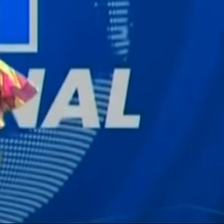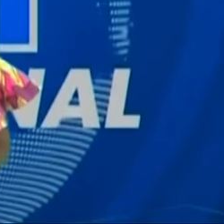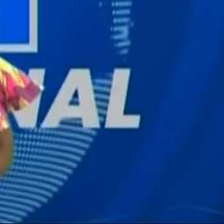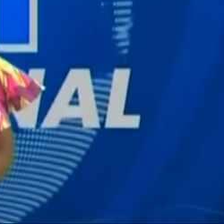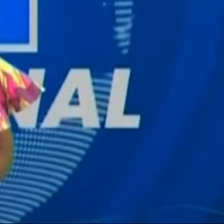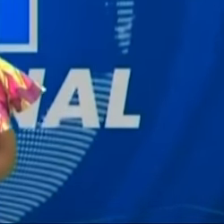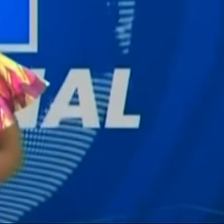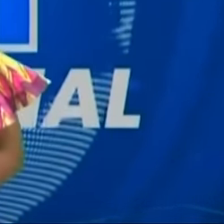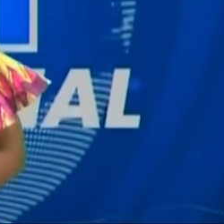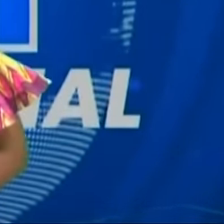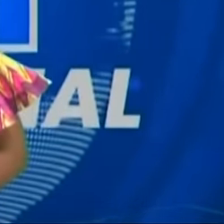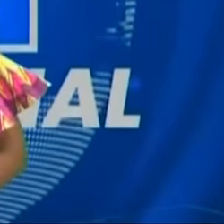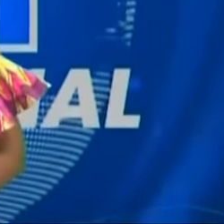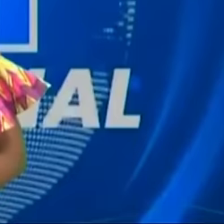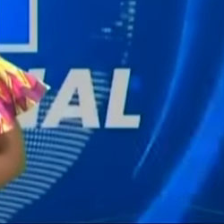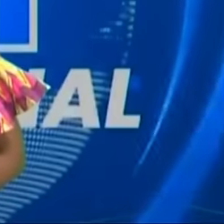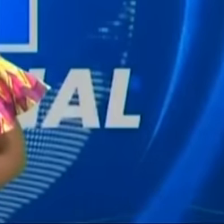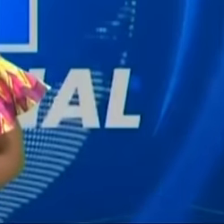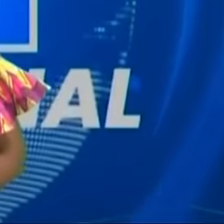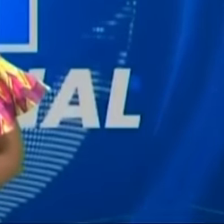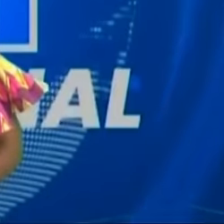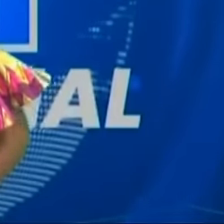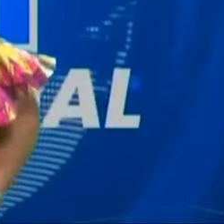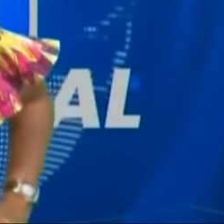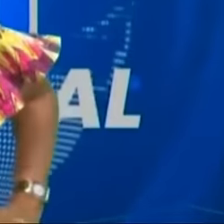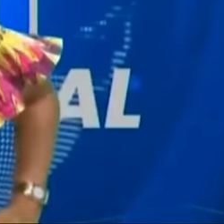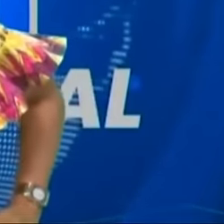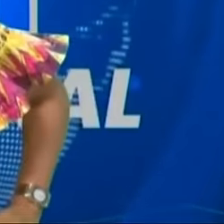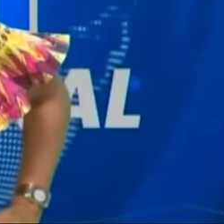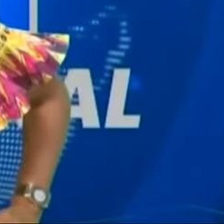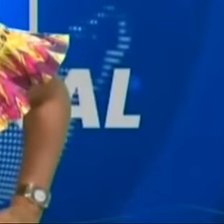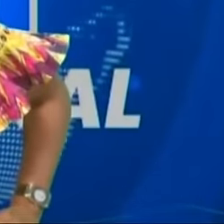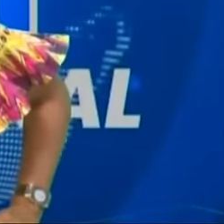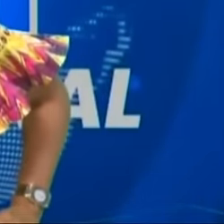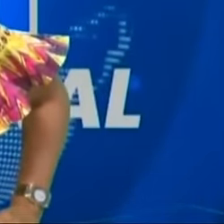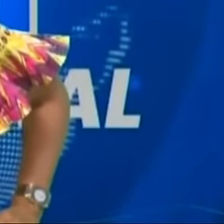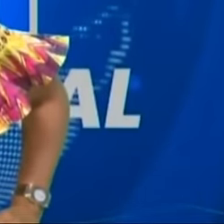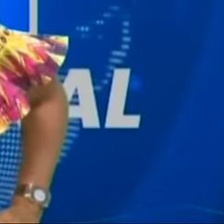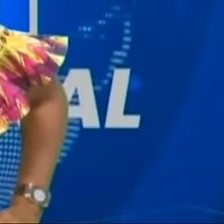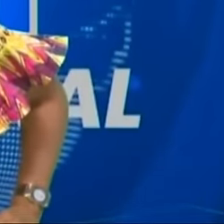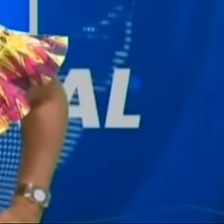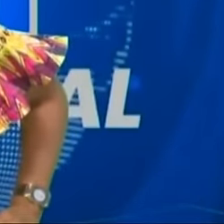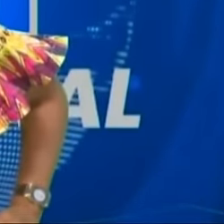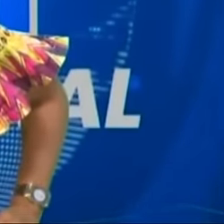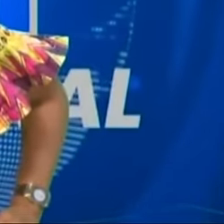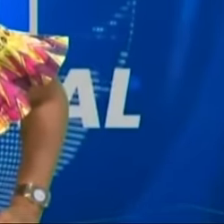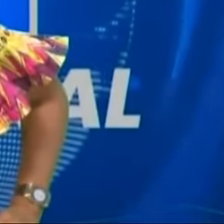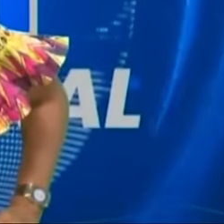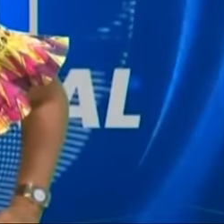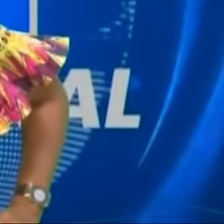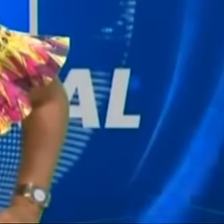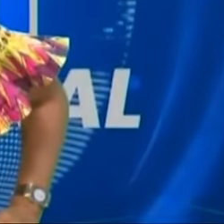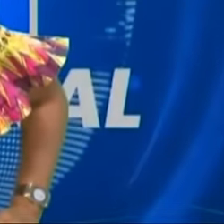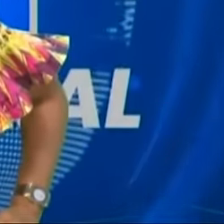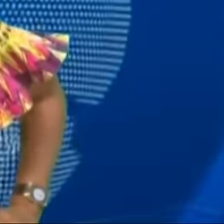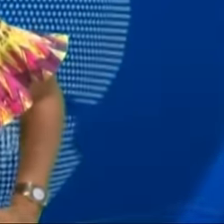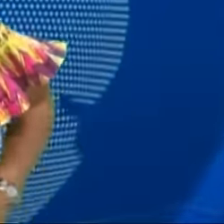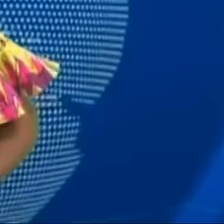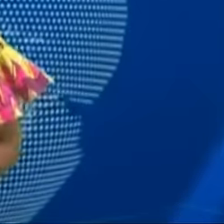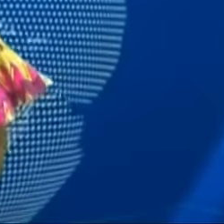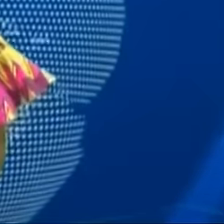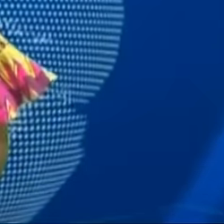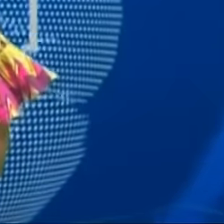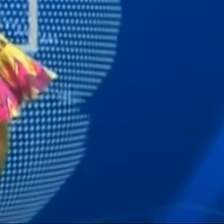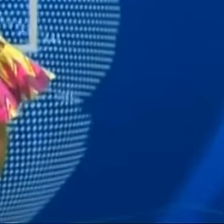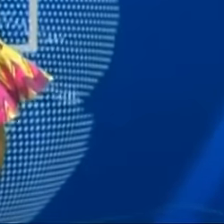gouvernements. Élément à suivre dans un instant. Et puis, la Chambre des disciplines budgétaires et financières de la Cour des comptes